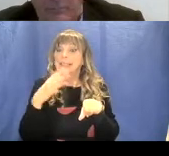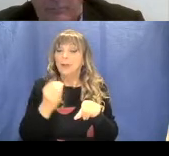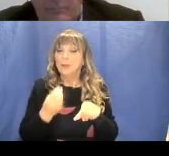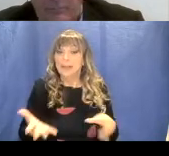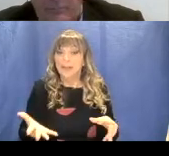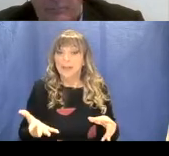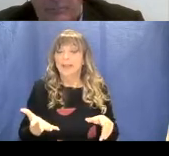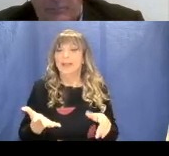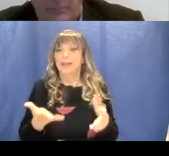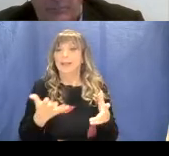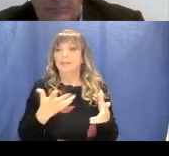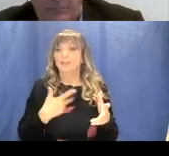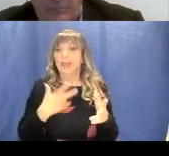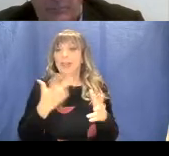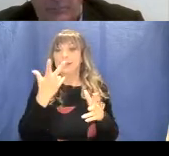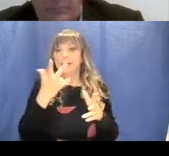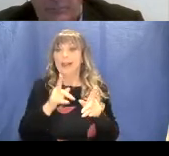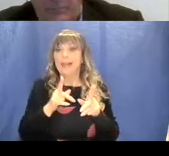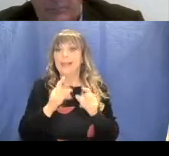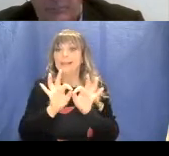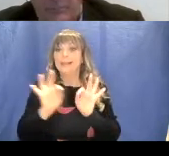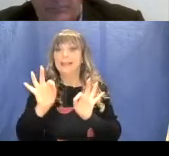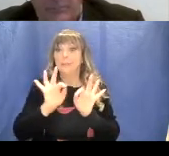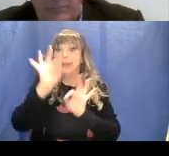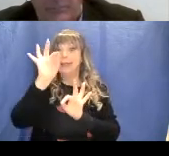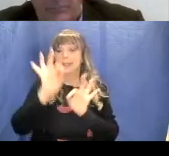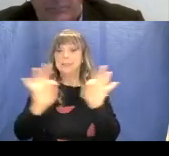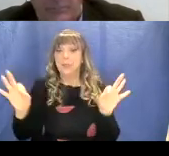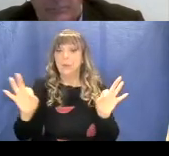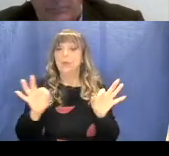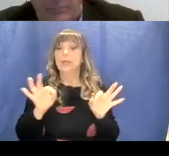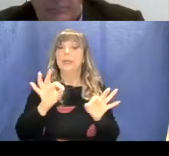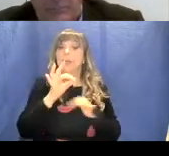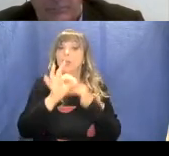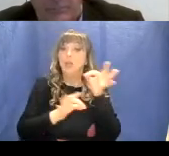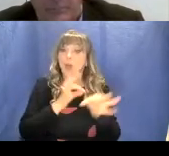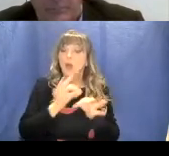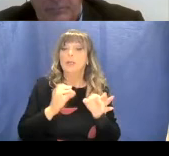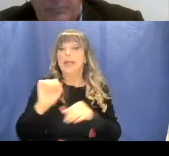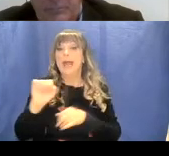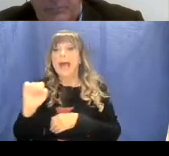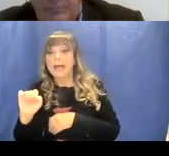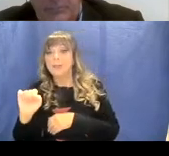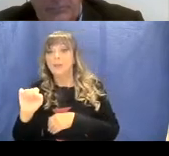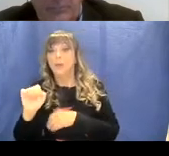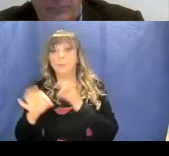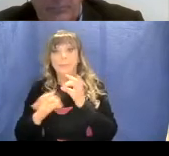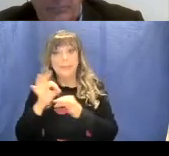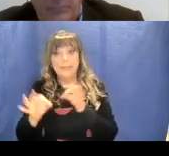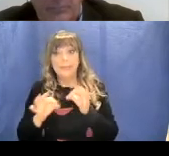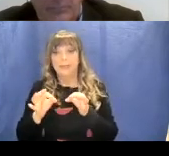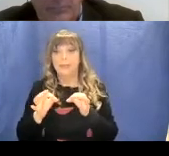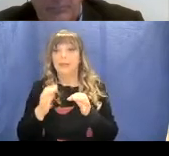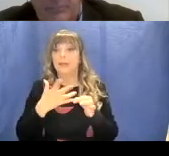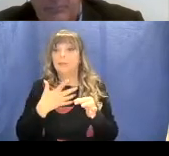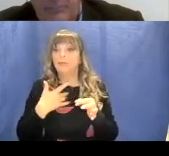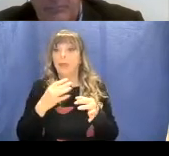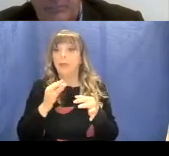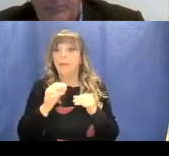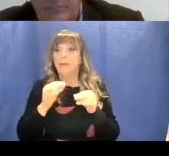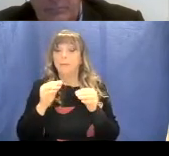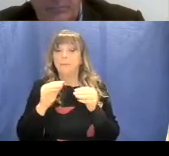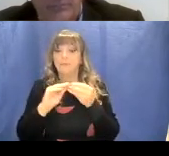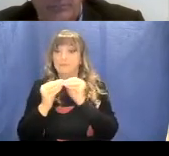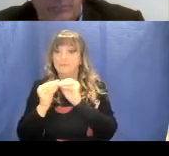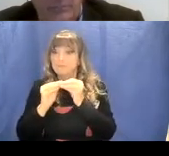tridimensionali di ioni atomi e molecole disposti ordinatamente nello spazio a formare un reticolo questa immagine che